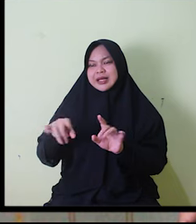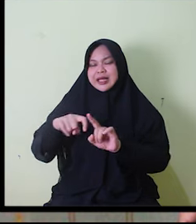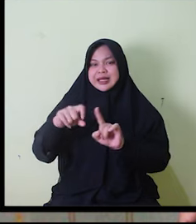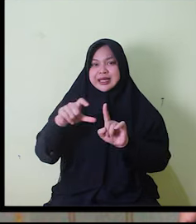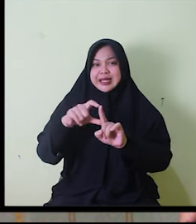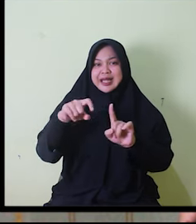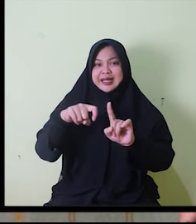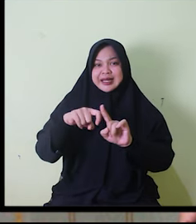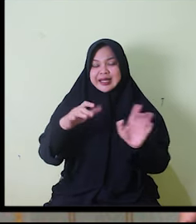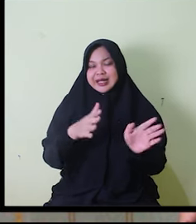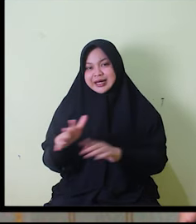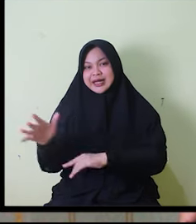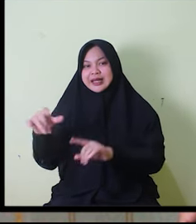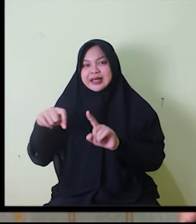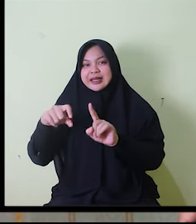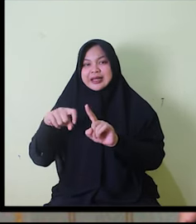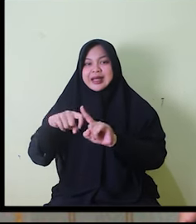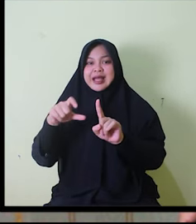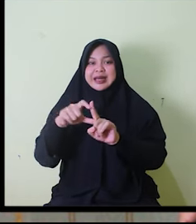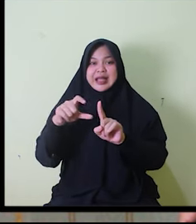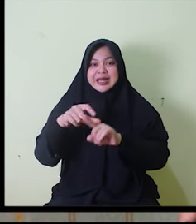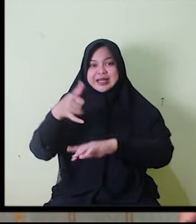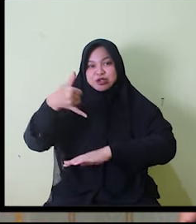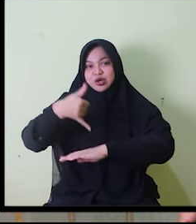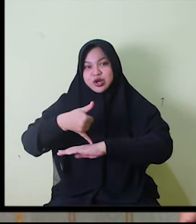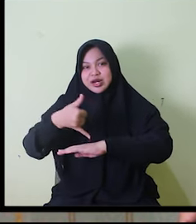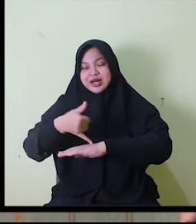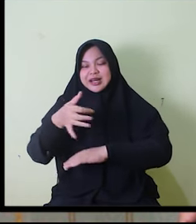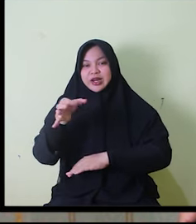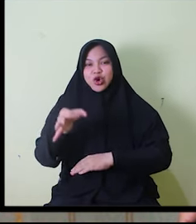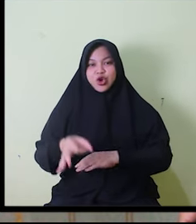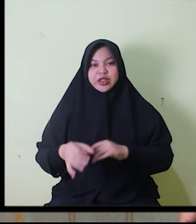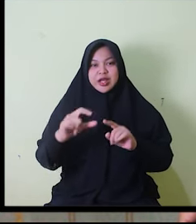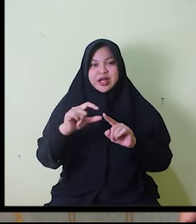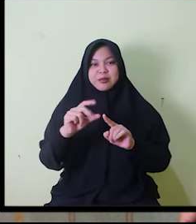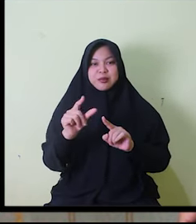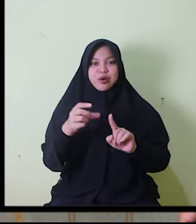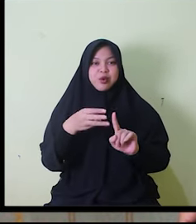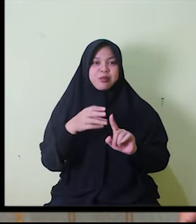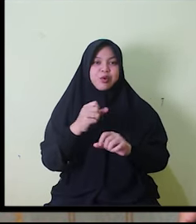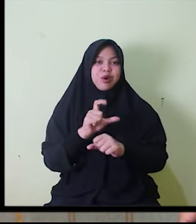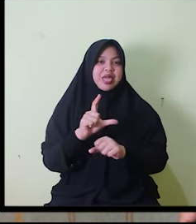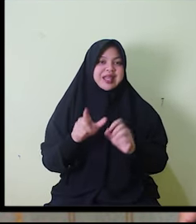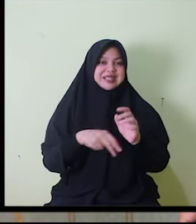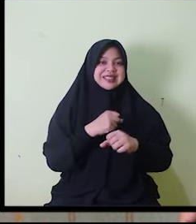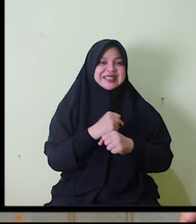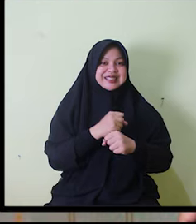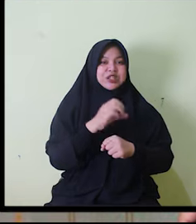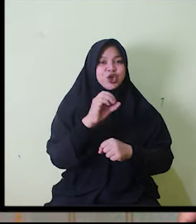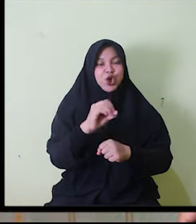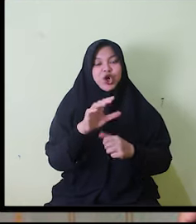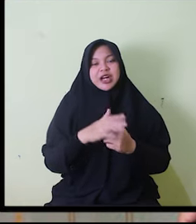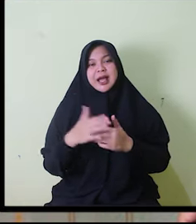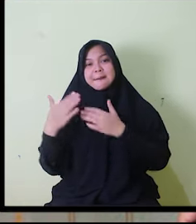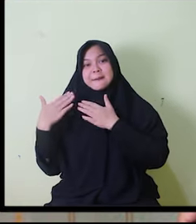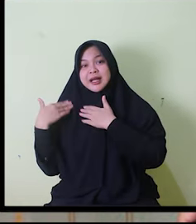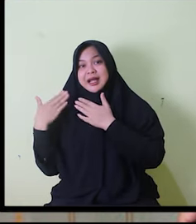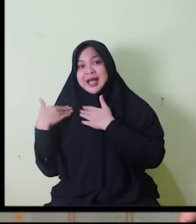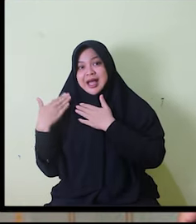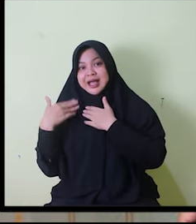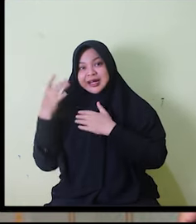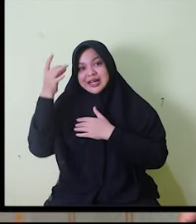kdd yang ada di Situbondo dan EE Kota Probolinggo yang ingin saya tanyakan peran dari Kelurahan sendiri Bapak Lurah